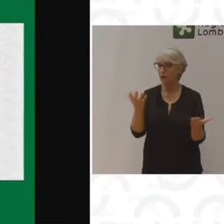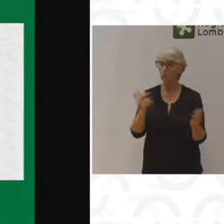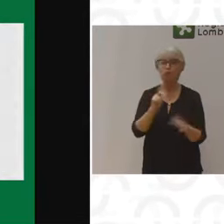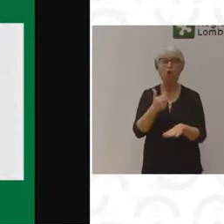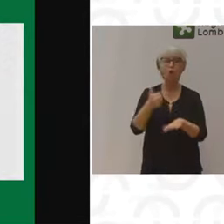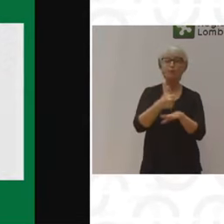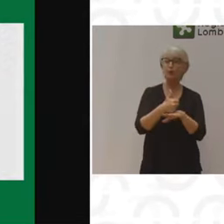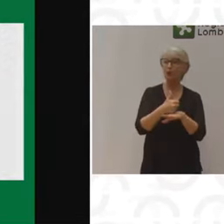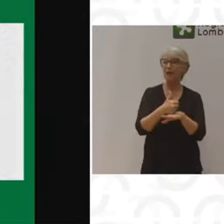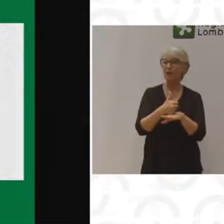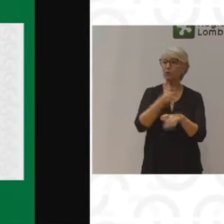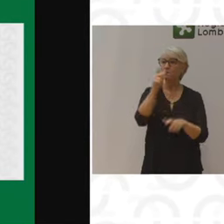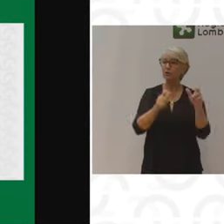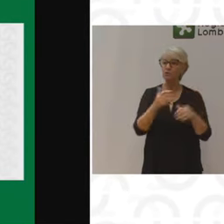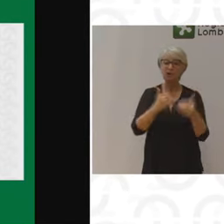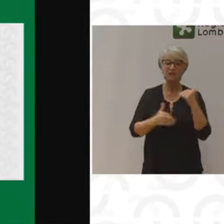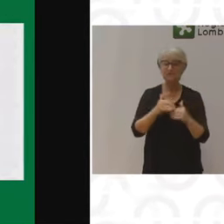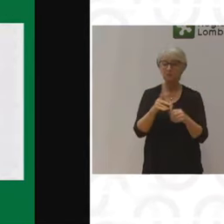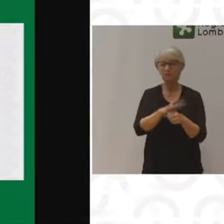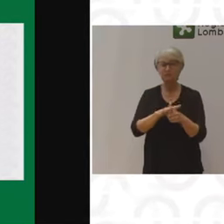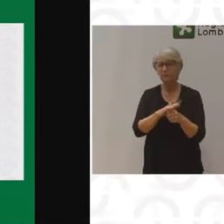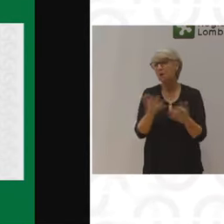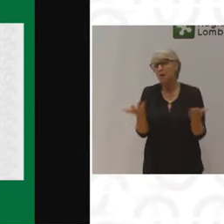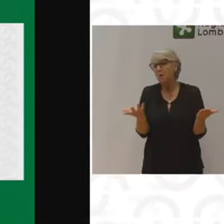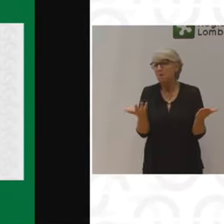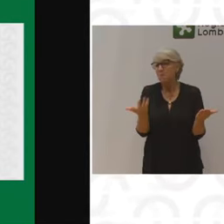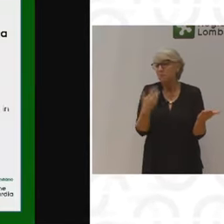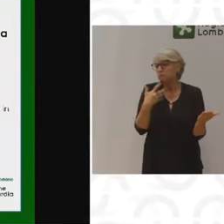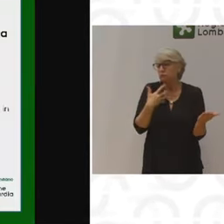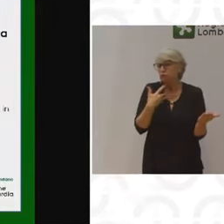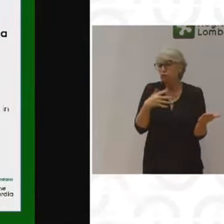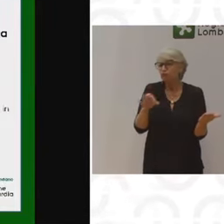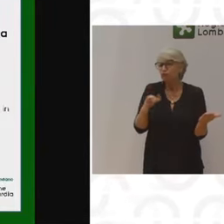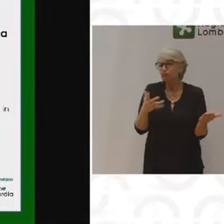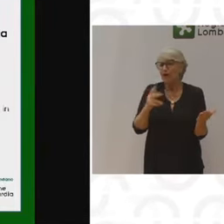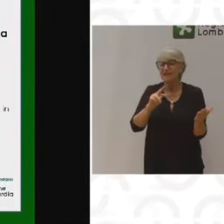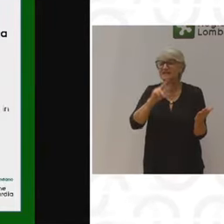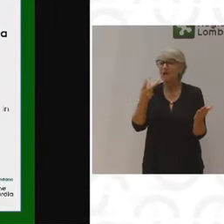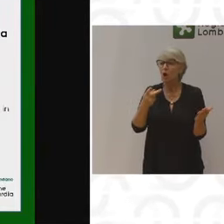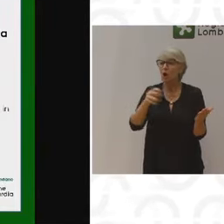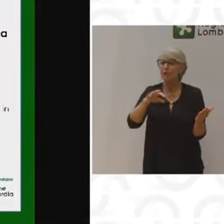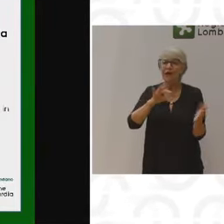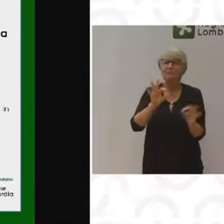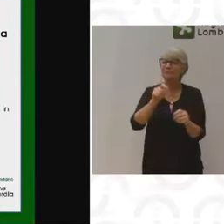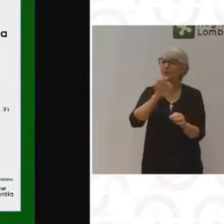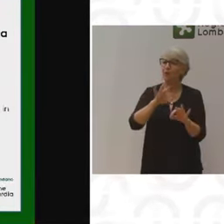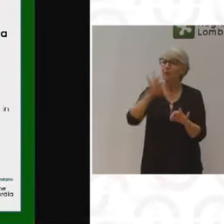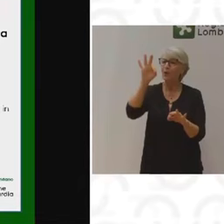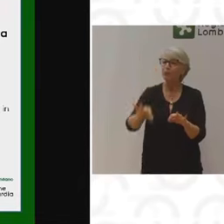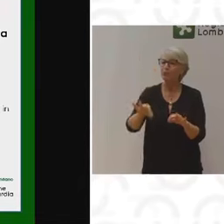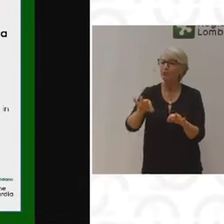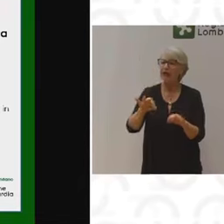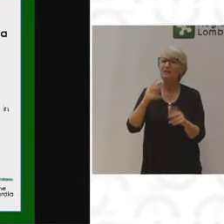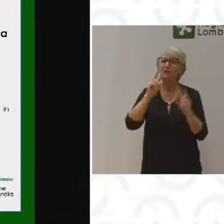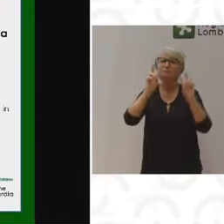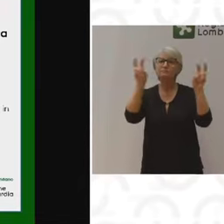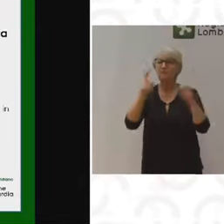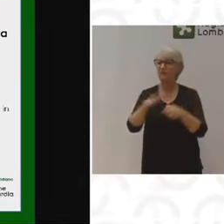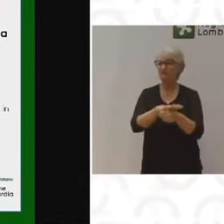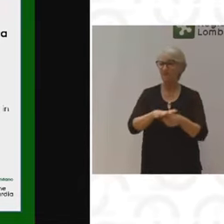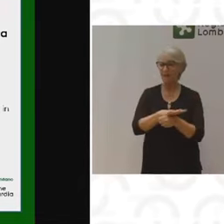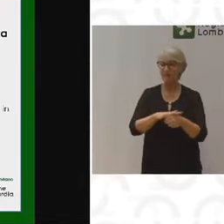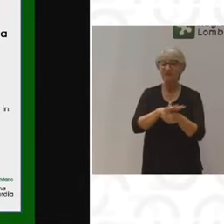protagonisti, nel senso delle persone con disabilità e familiari. Però c'è una seconda puntata che è ovviamente dedicata alla famiglia. La